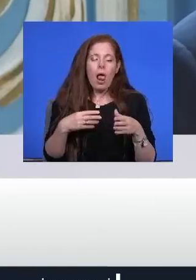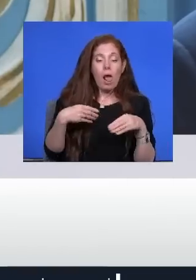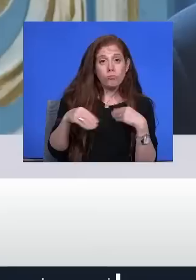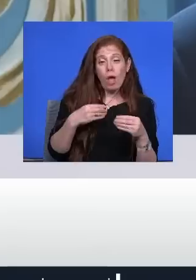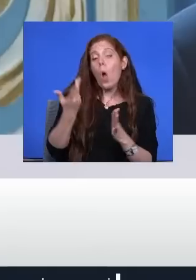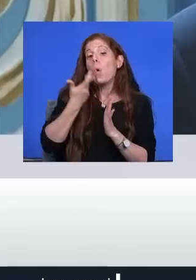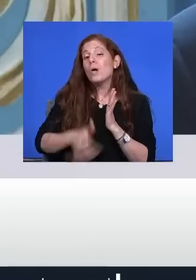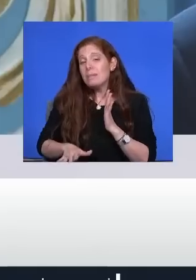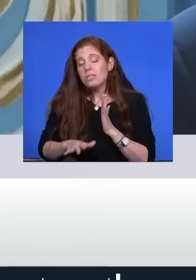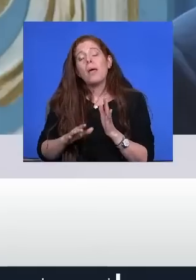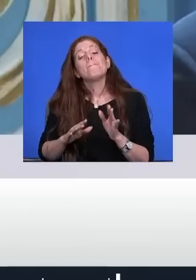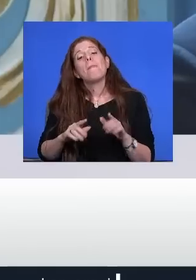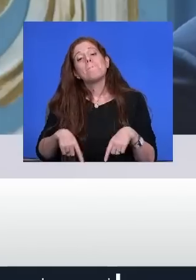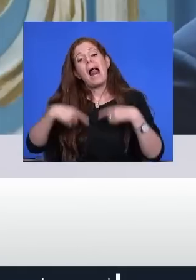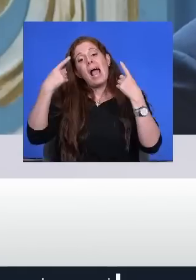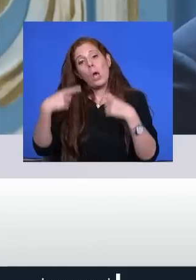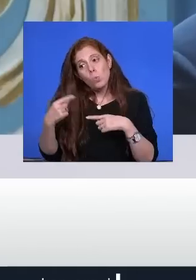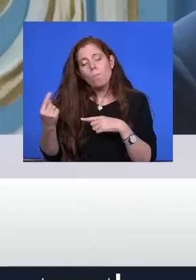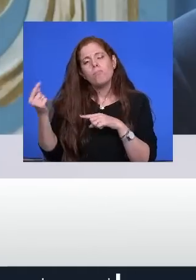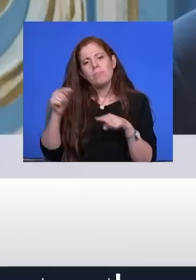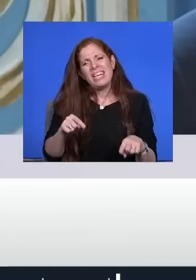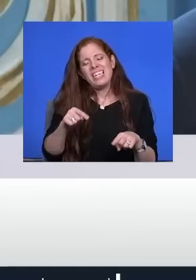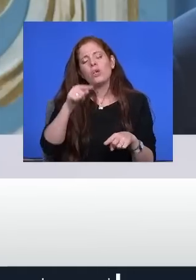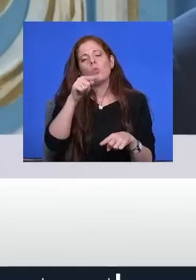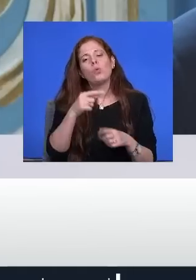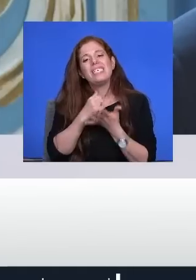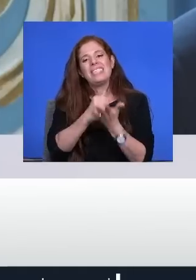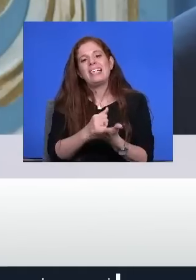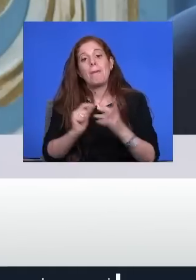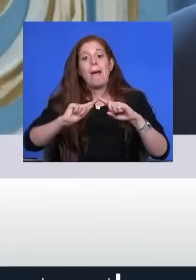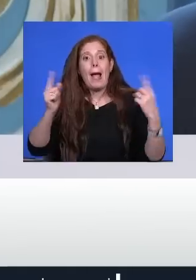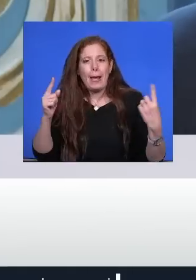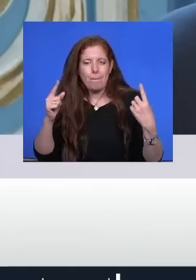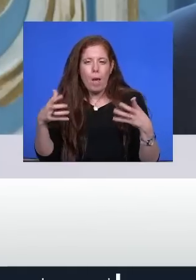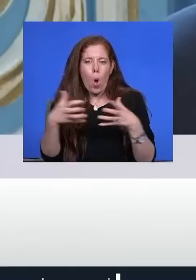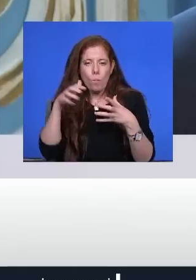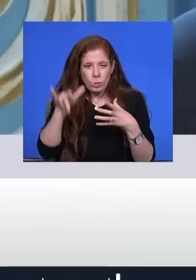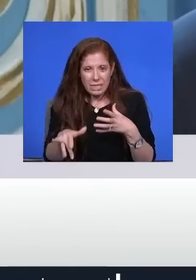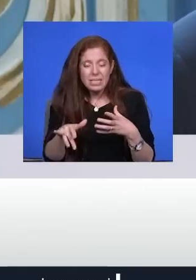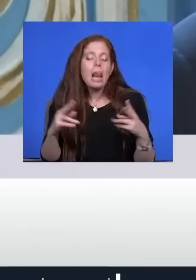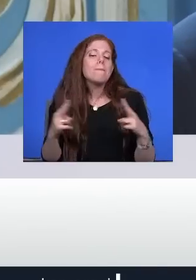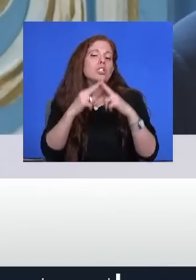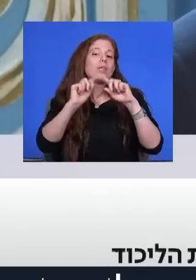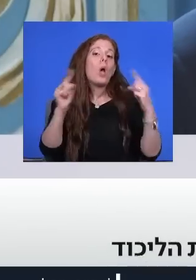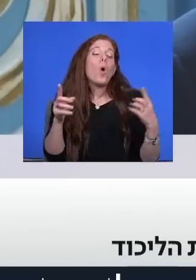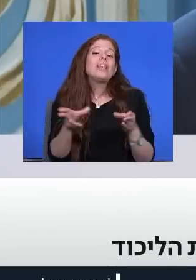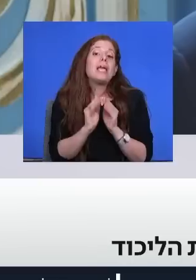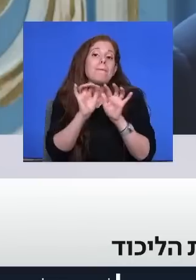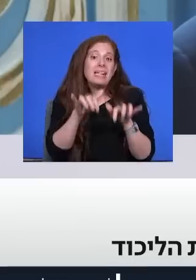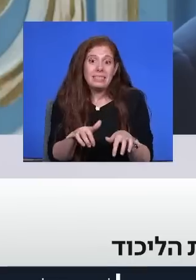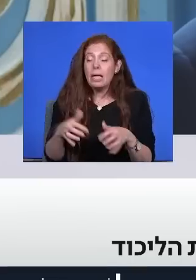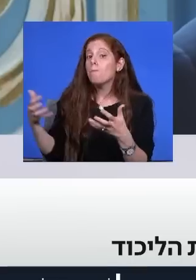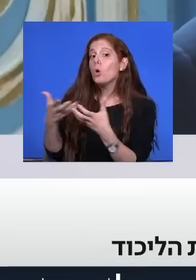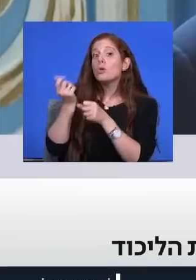היום הגיעו נציגי מפלגות האופוזיציה האחרות לפגישות פרטניות עם הנשיא, בעוד שבקואליציה הכריזו